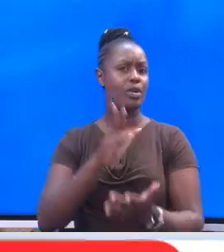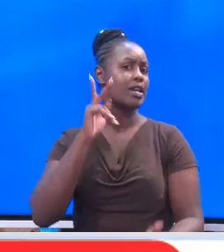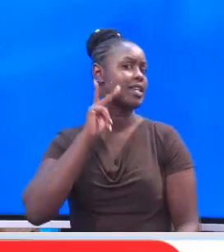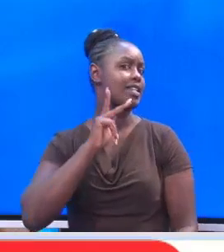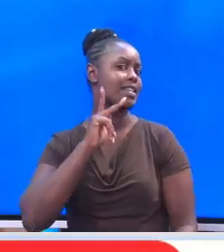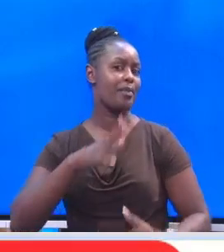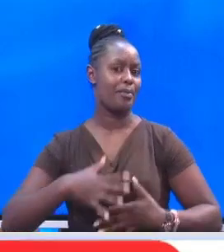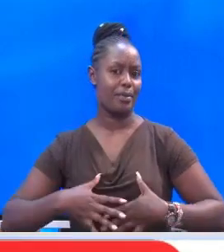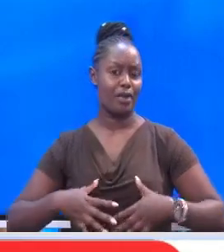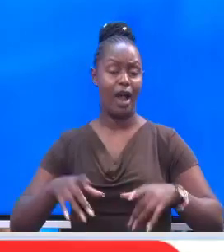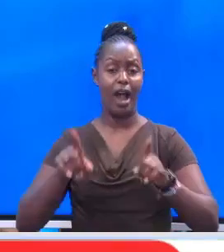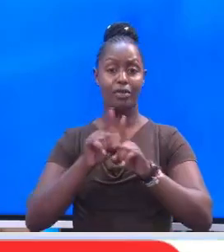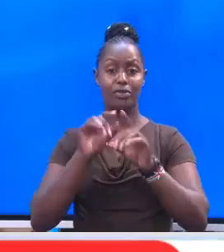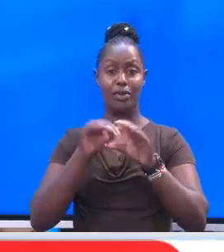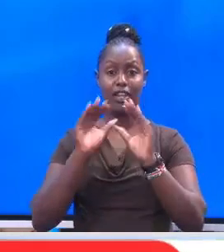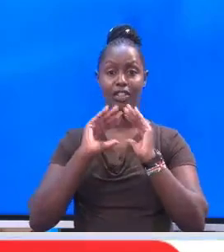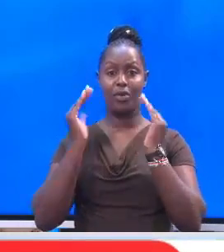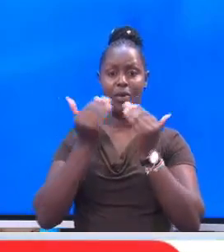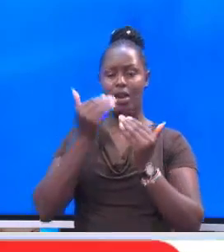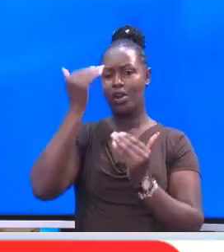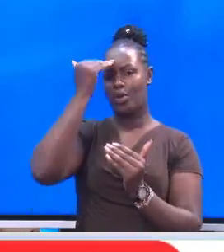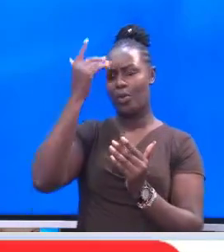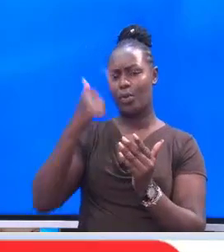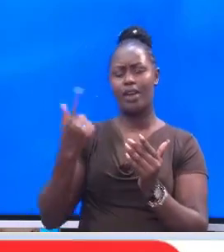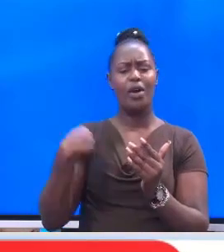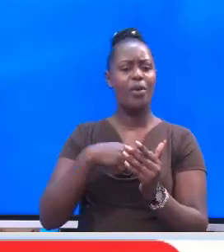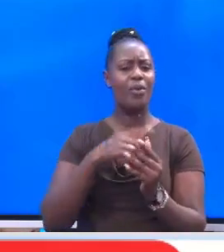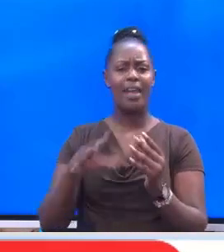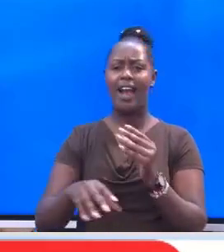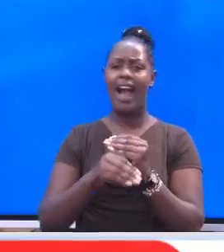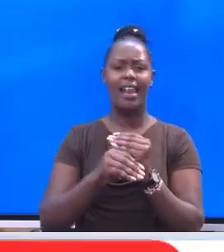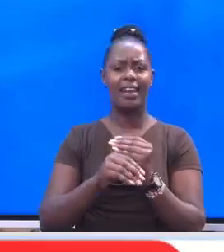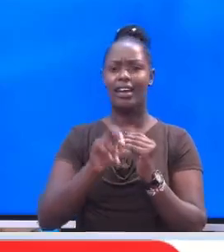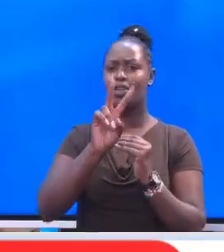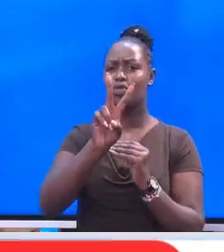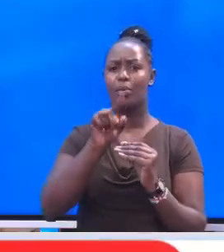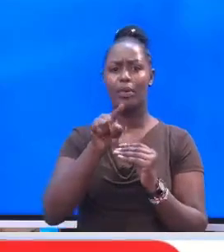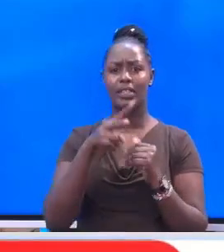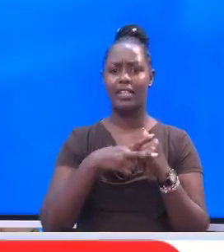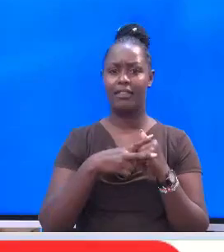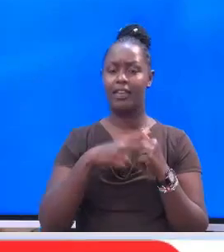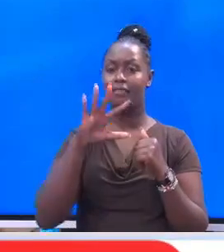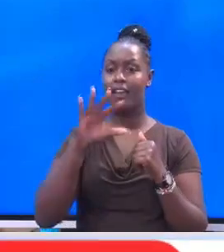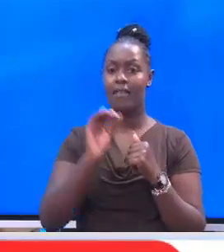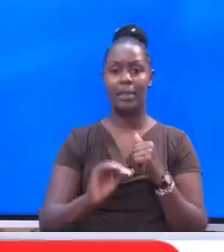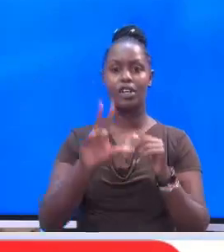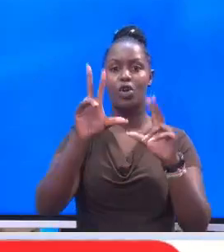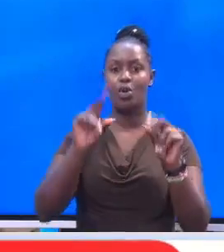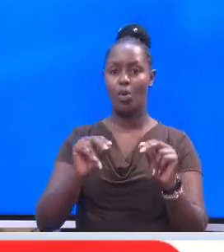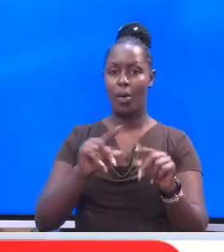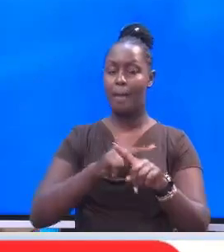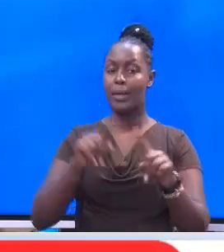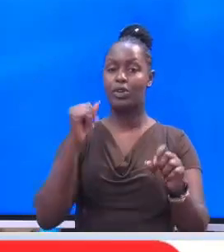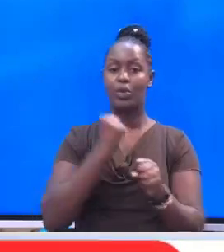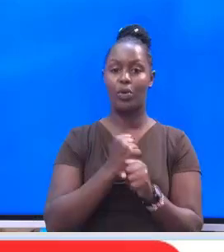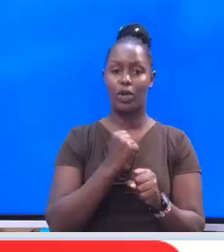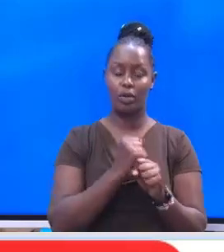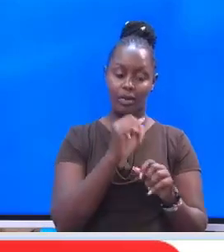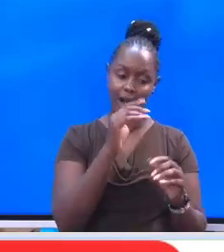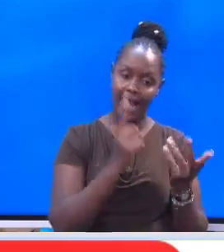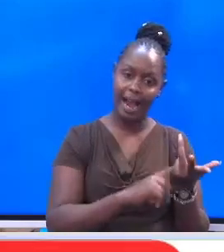wajue ya kwamba hatuongezei 2.75%. Tunafanya calculation ya 2.75% of